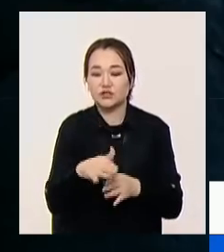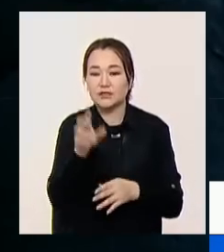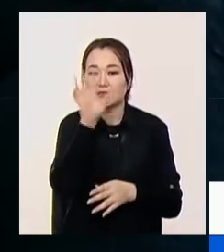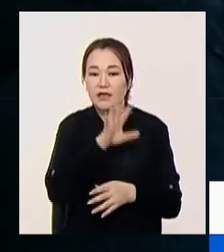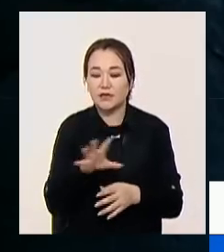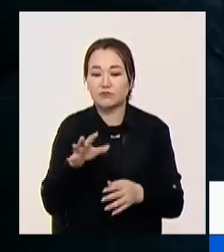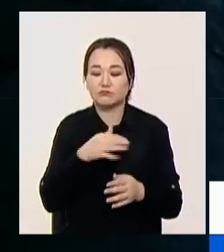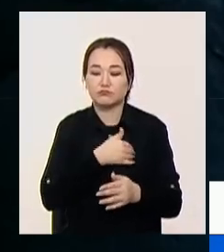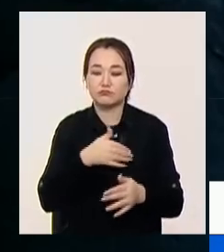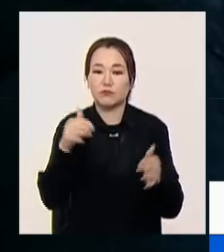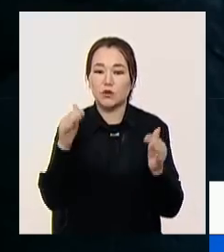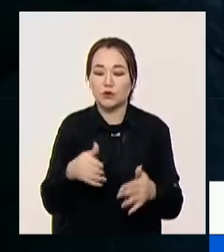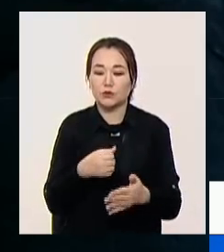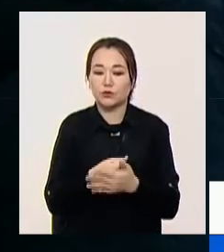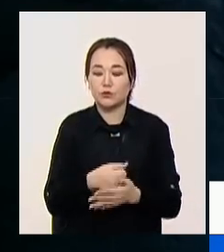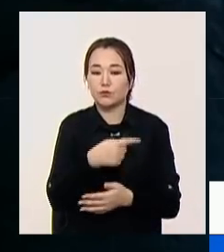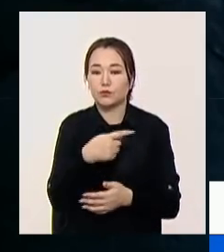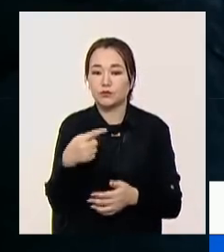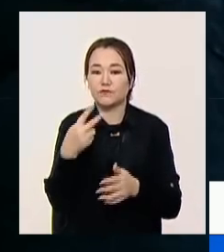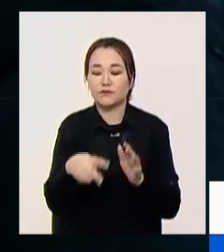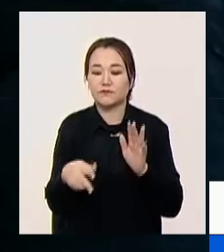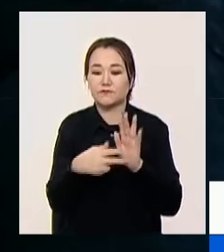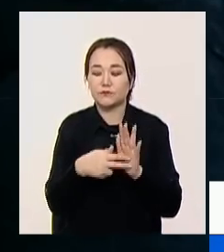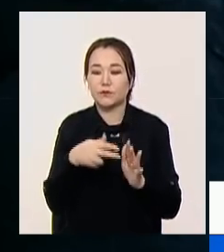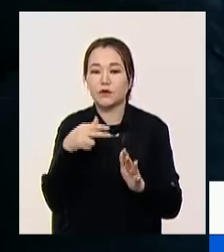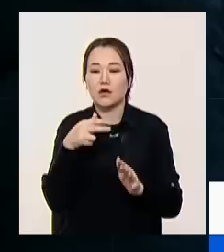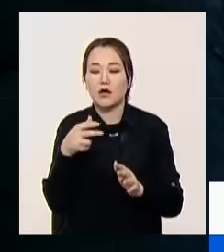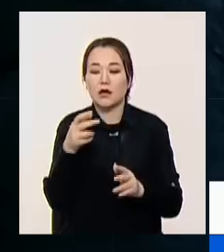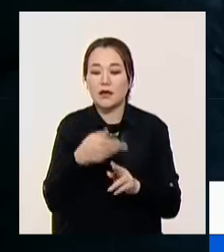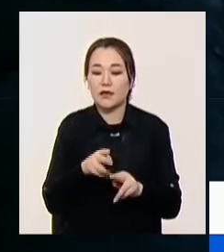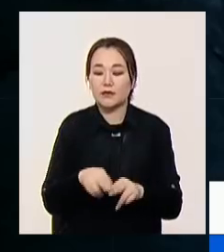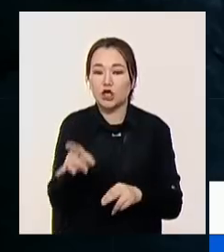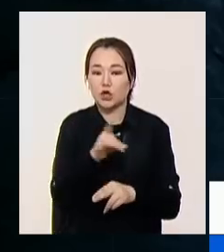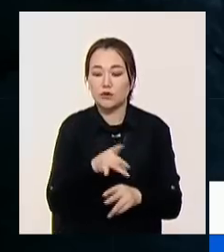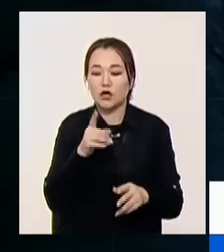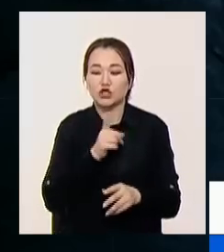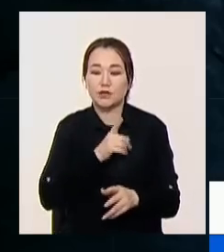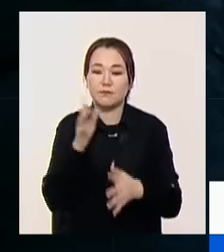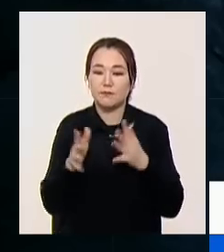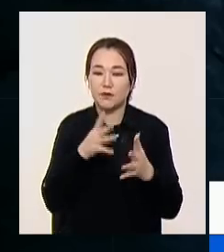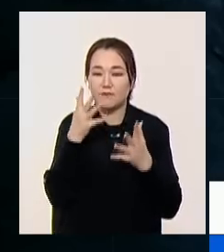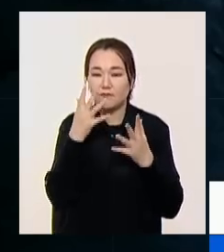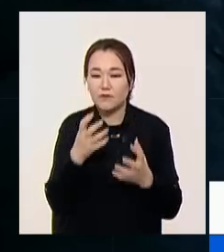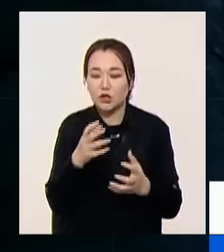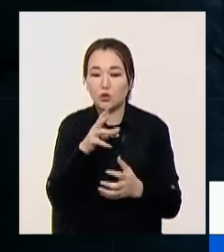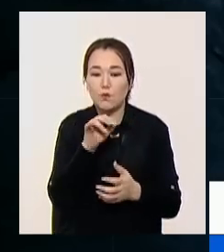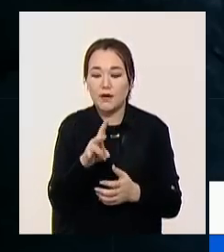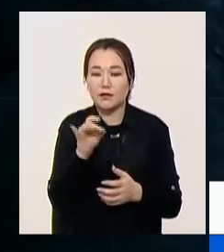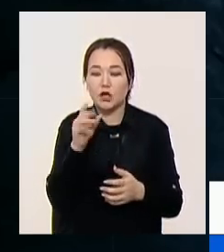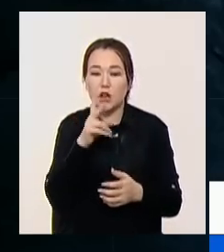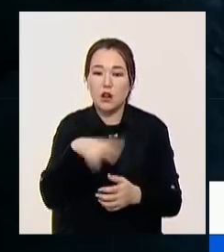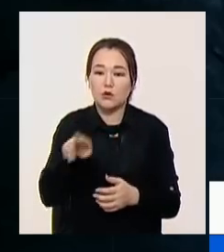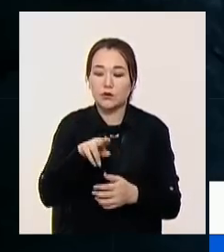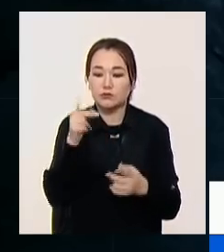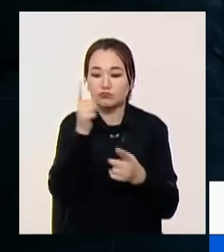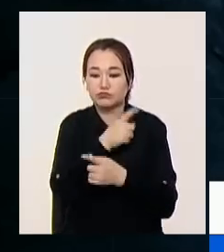столбик термометра опустится до минус 28 градусов. В этих же регионах ожидается метель, ветер, туман и гололед. Штормовое